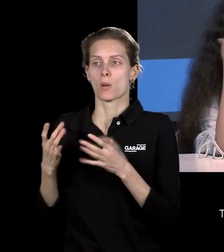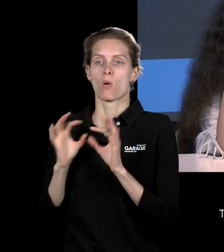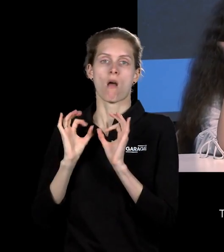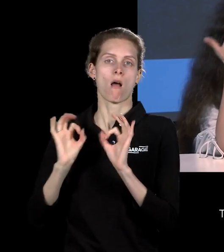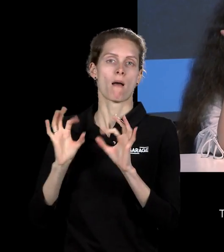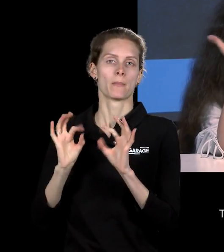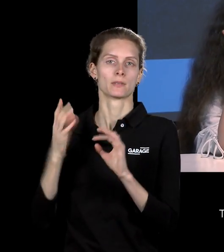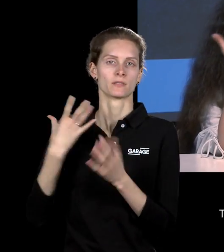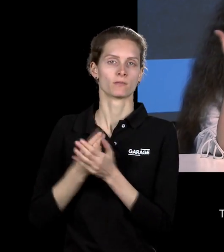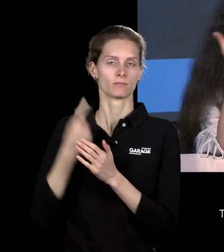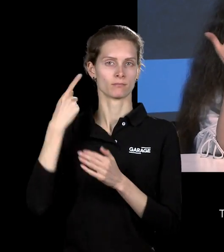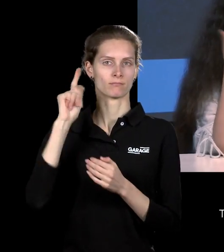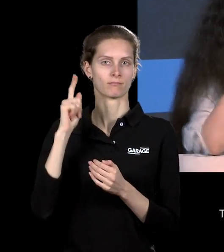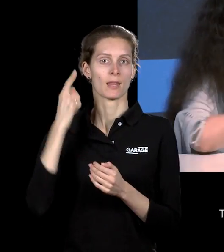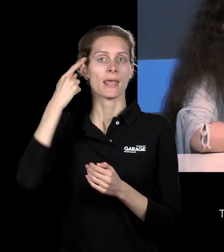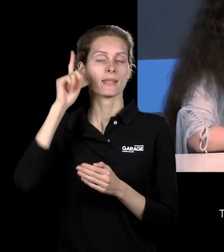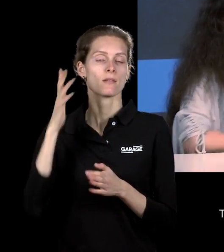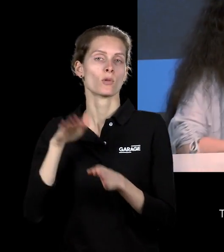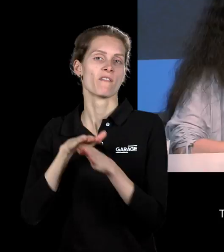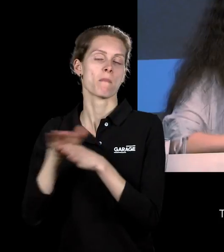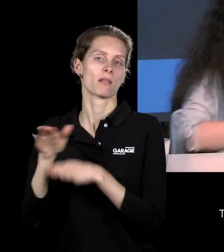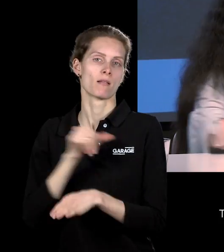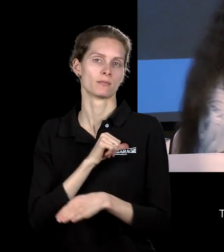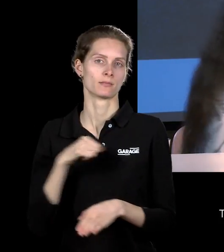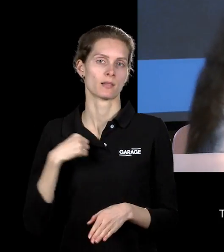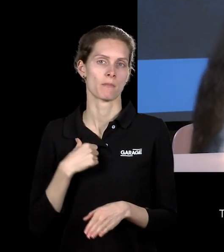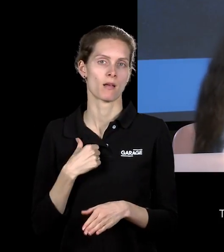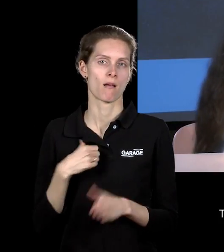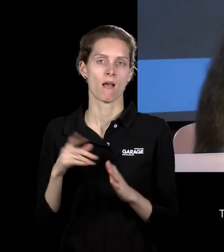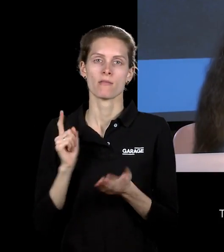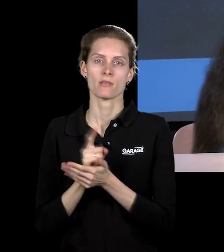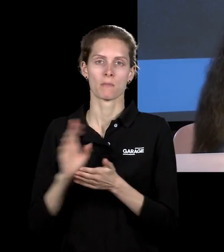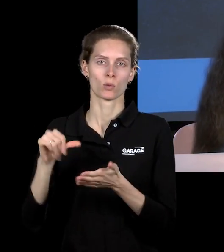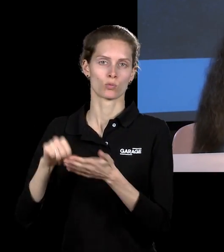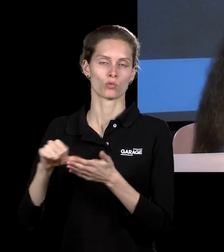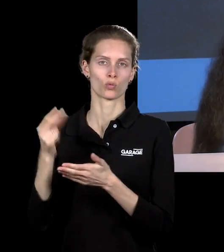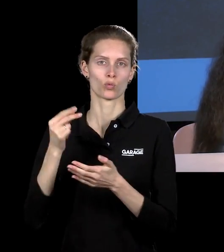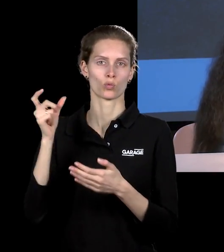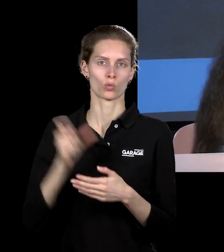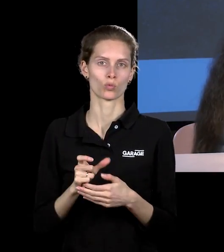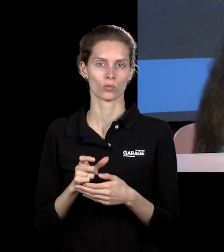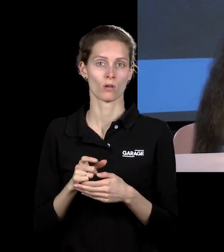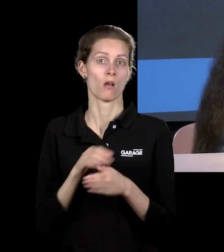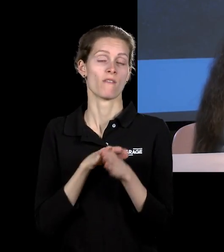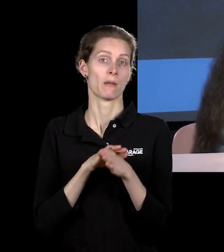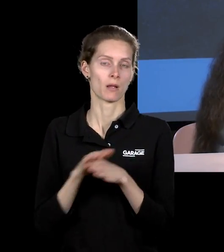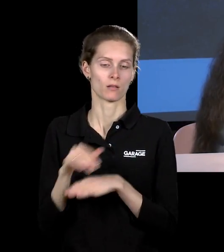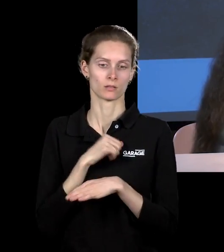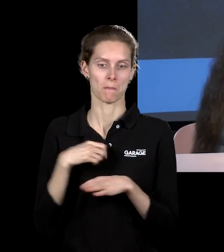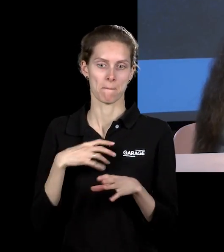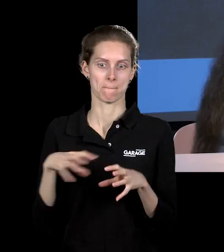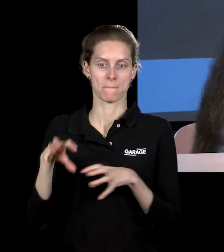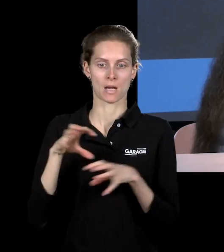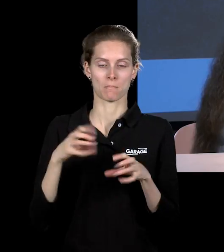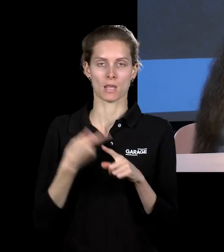есть это идея, которая реализуется сама по себе, которая реализуется без участия художника, и которая реализуется, собственно, и сам предмет не